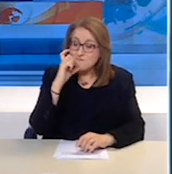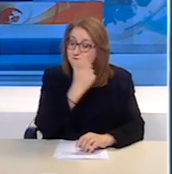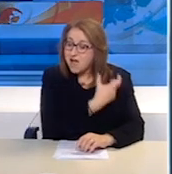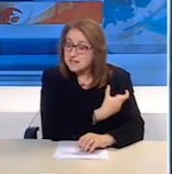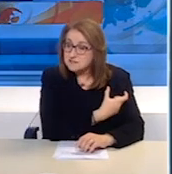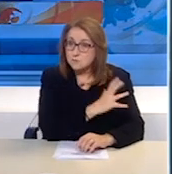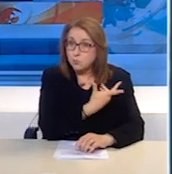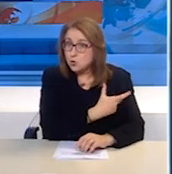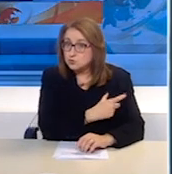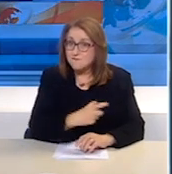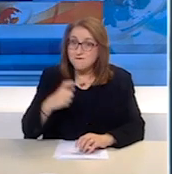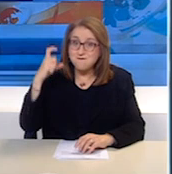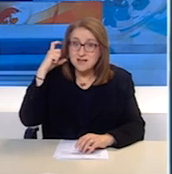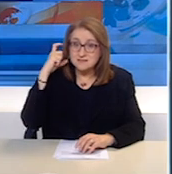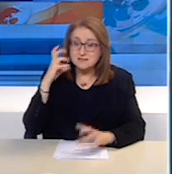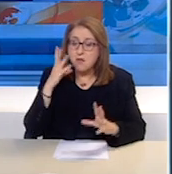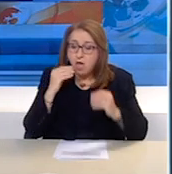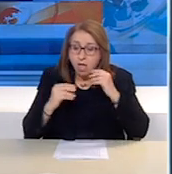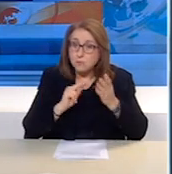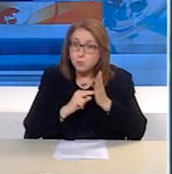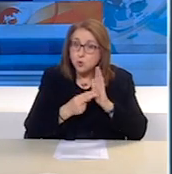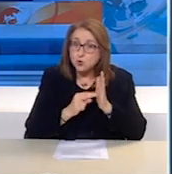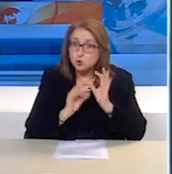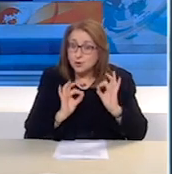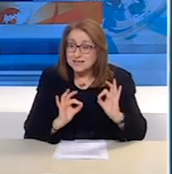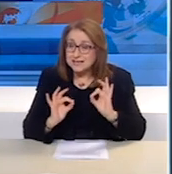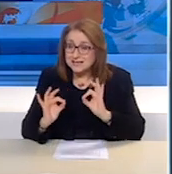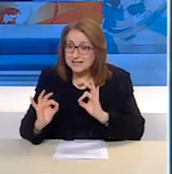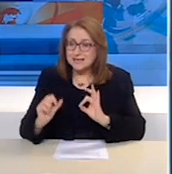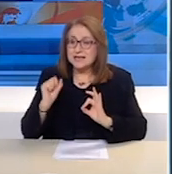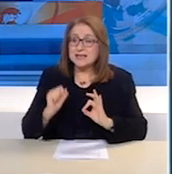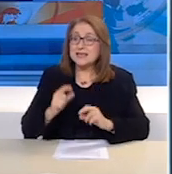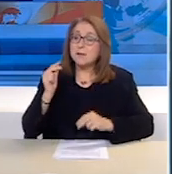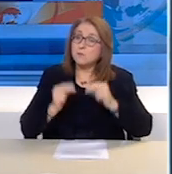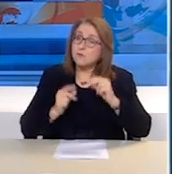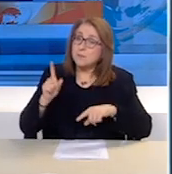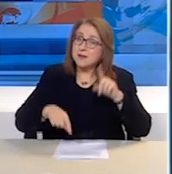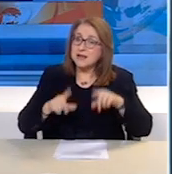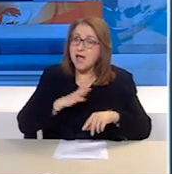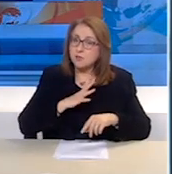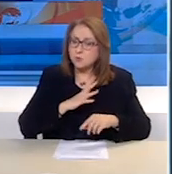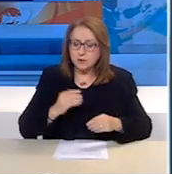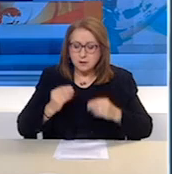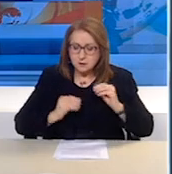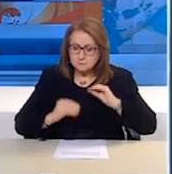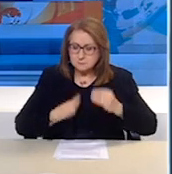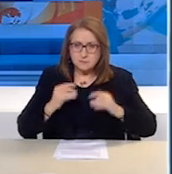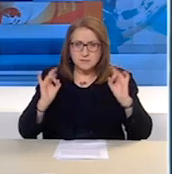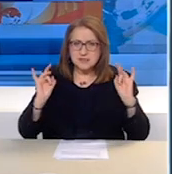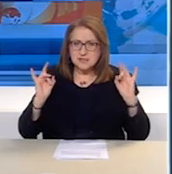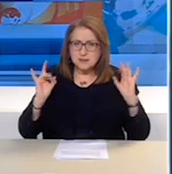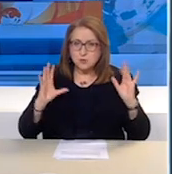μέτρο που θα αφορά την πιθανότητα μετάδοσης από ασυμπτωματικούς ή προσυμπτωματικούς ασθενείς, δηλαδή τους ασθενείς που δεν